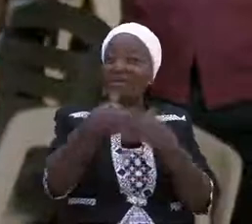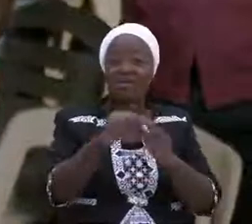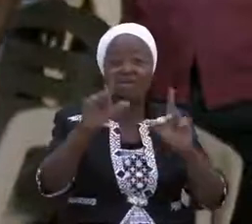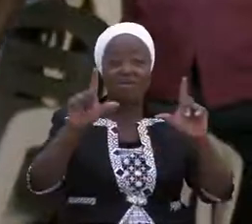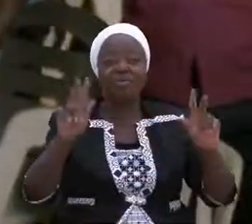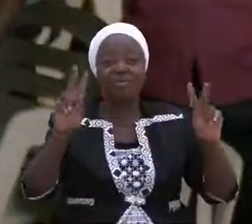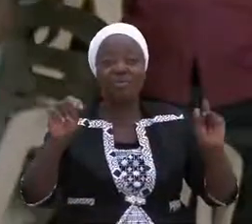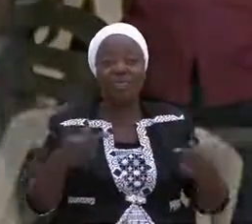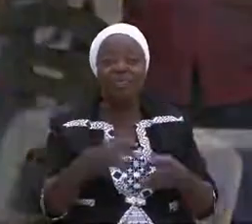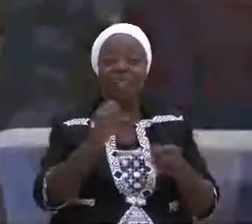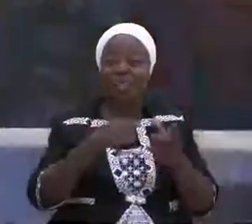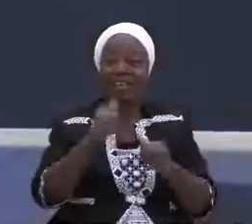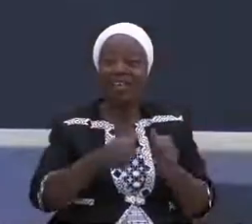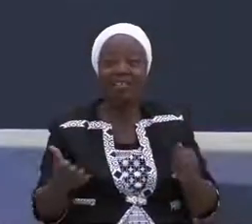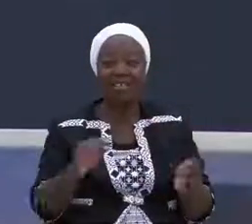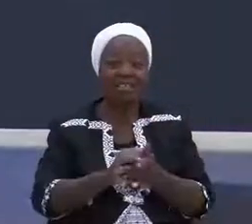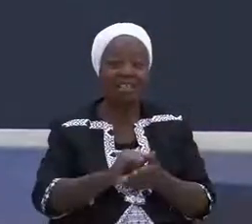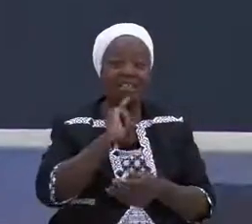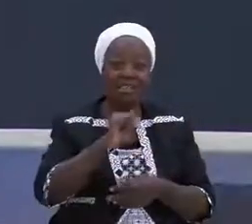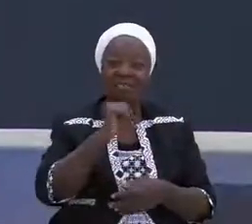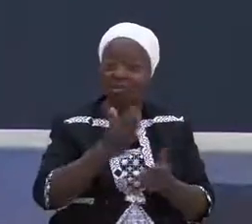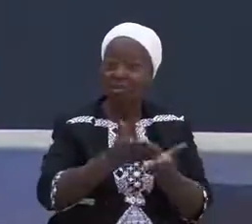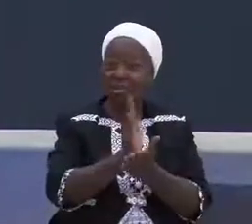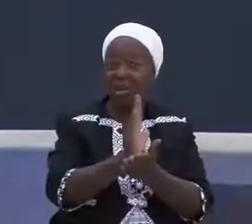Et tes poumons, quel que soit ce qui ne va pas là-bas,